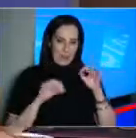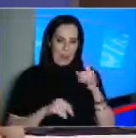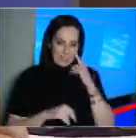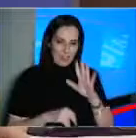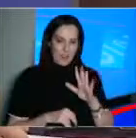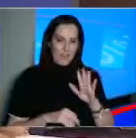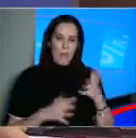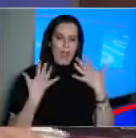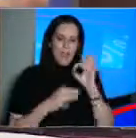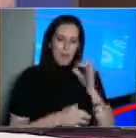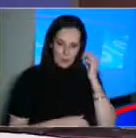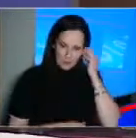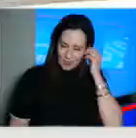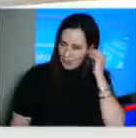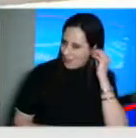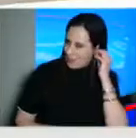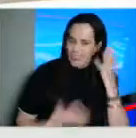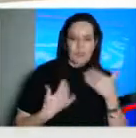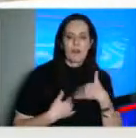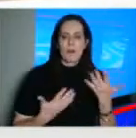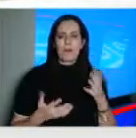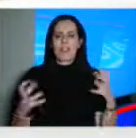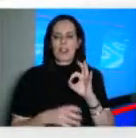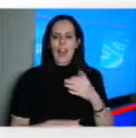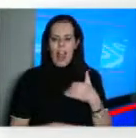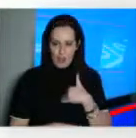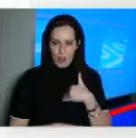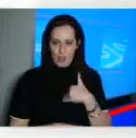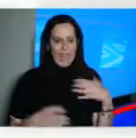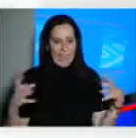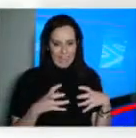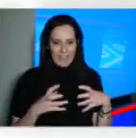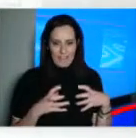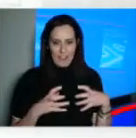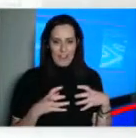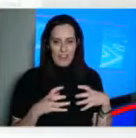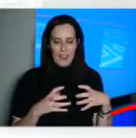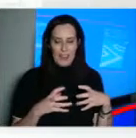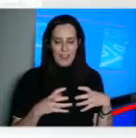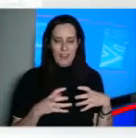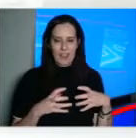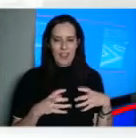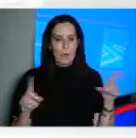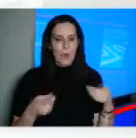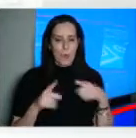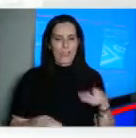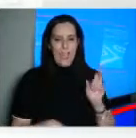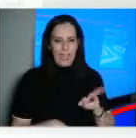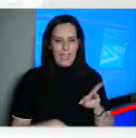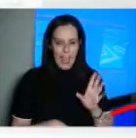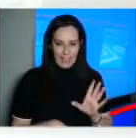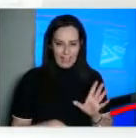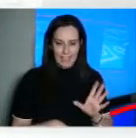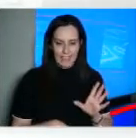רגע, מה הסיפור שלכם, לפלפולה? בוא תסביר לנו מה זה. אנחנו הרכב לפלפולה, מוזיקה עיראקית,